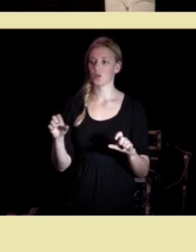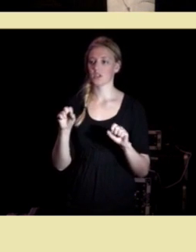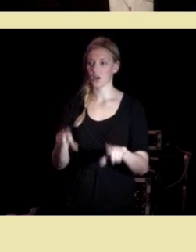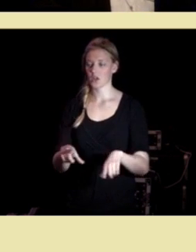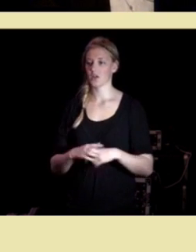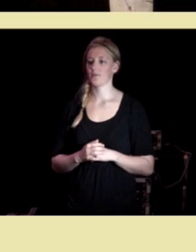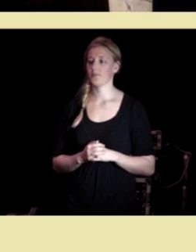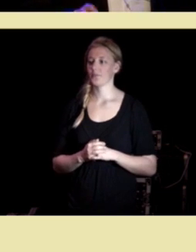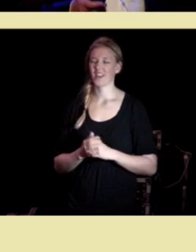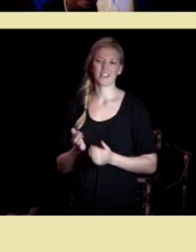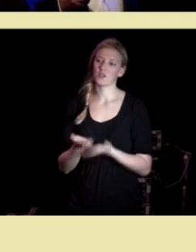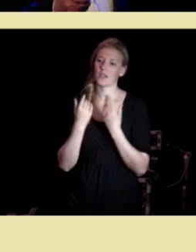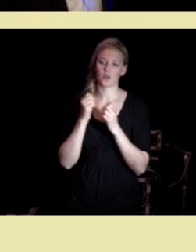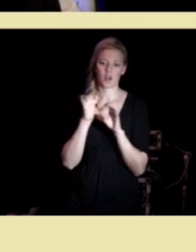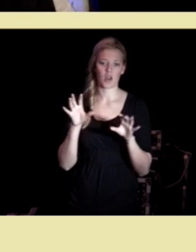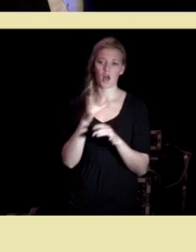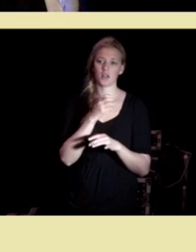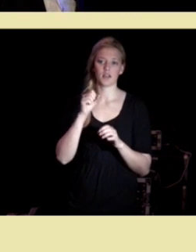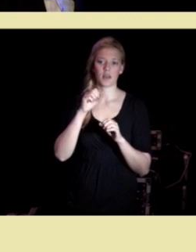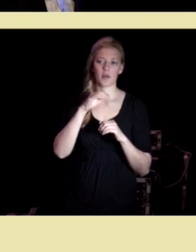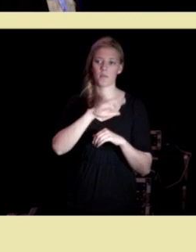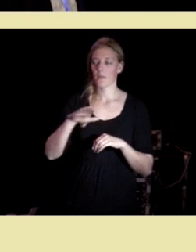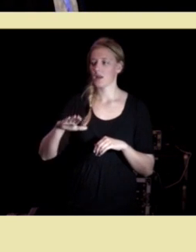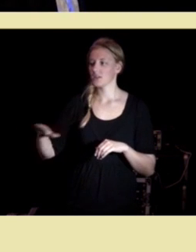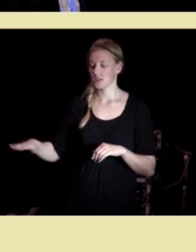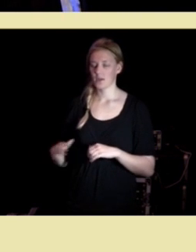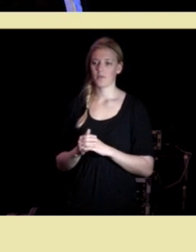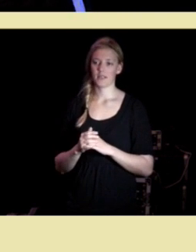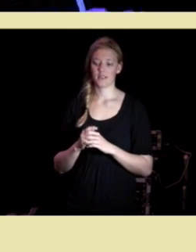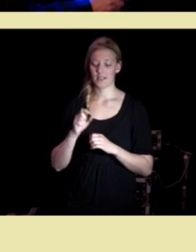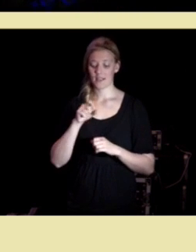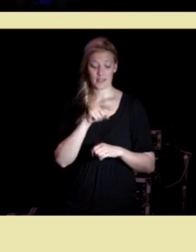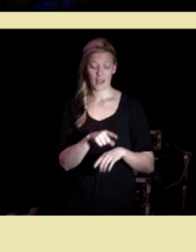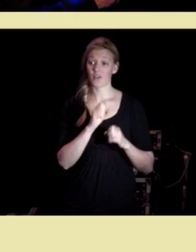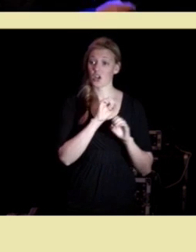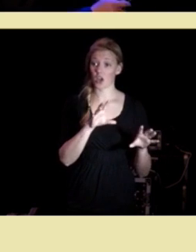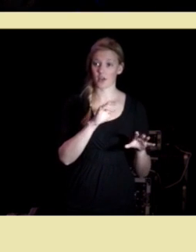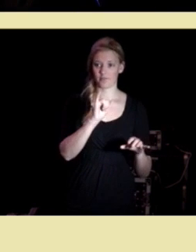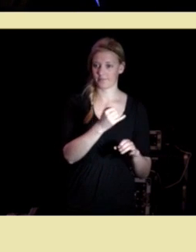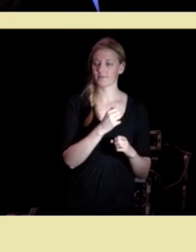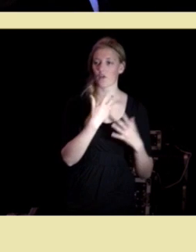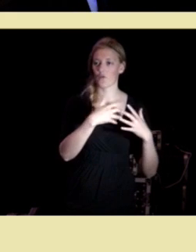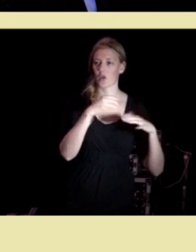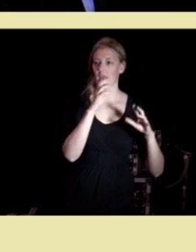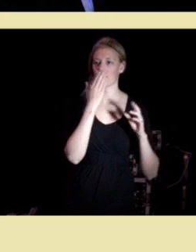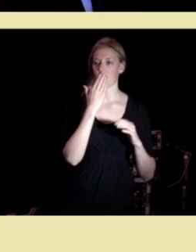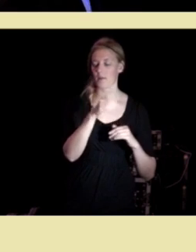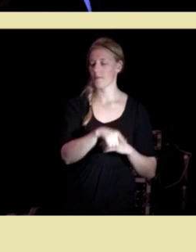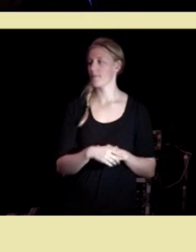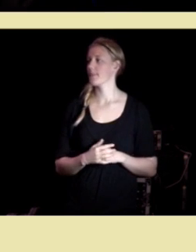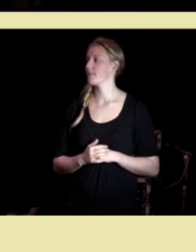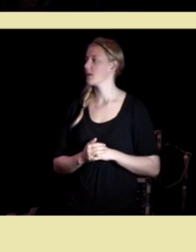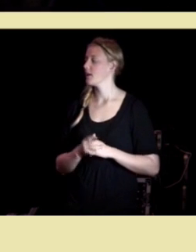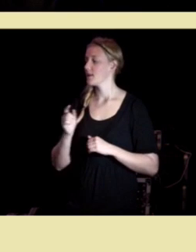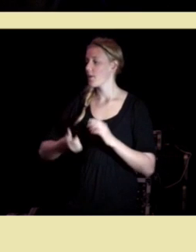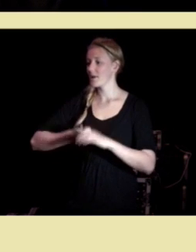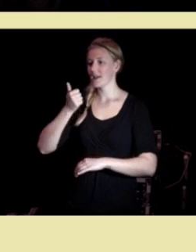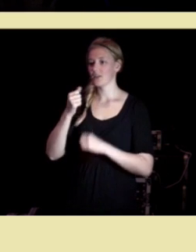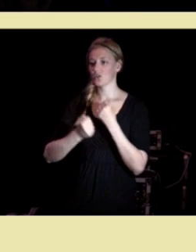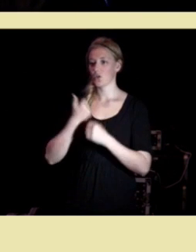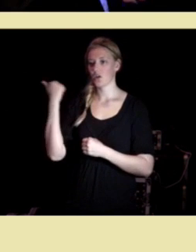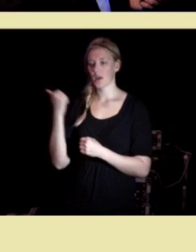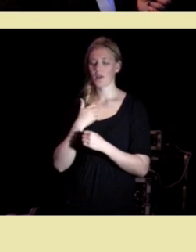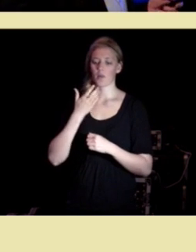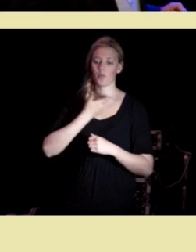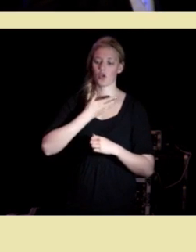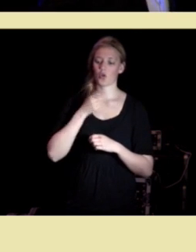ikke klart å få dette til alle steder, men der hvor de får det til, virker det. Dette har med ledelse å gjøre. Vi snakker